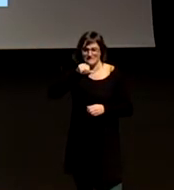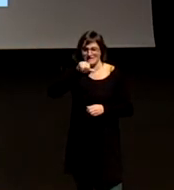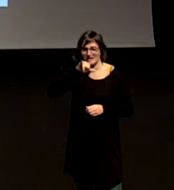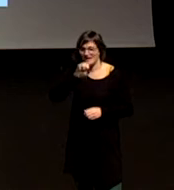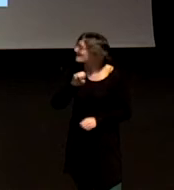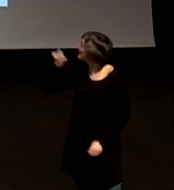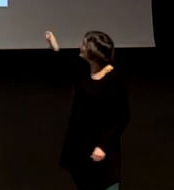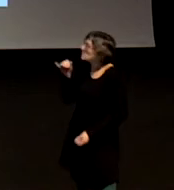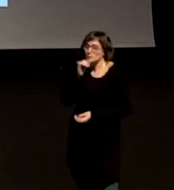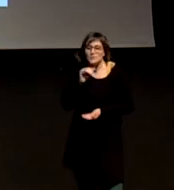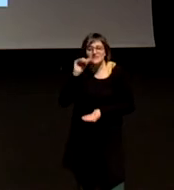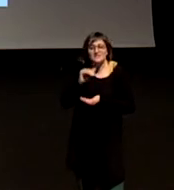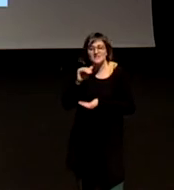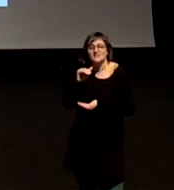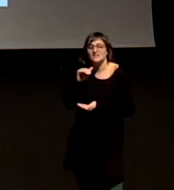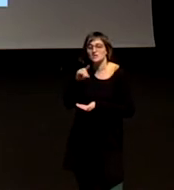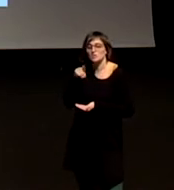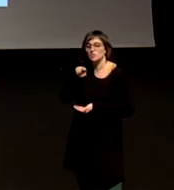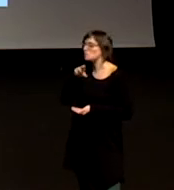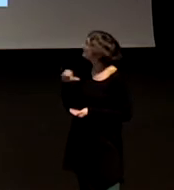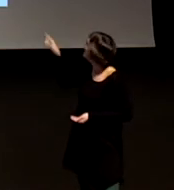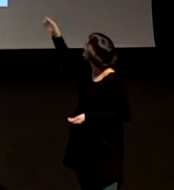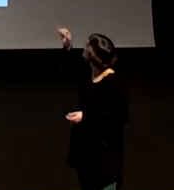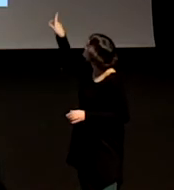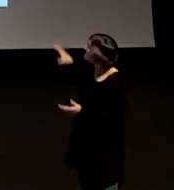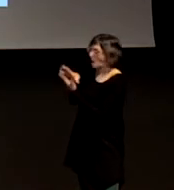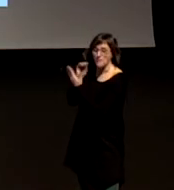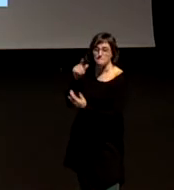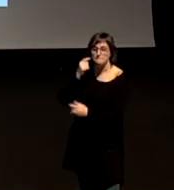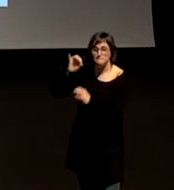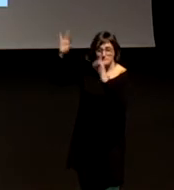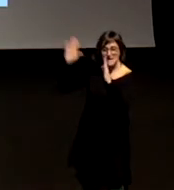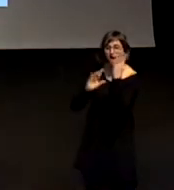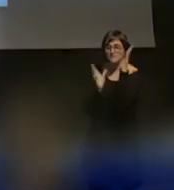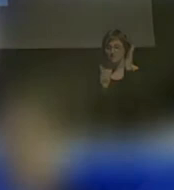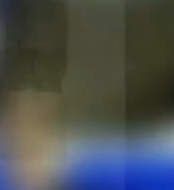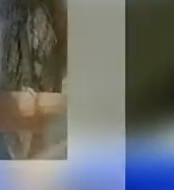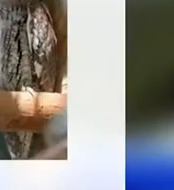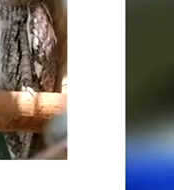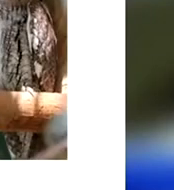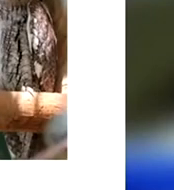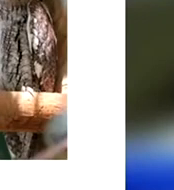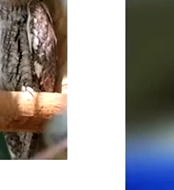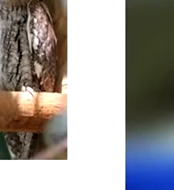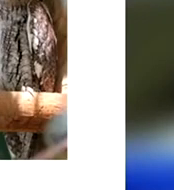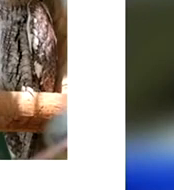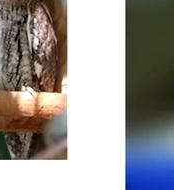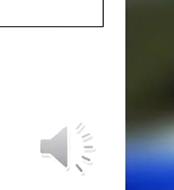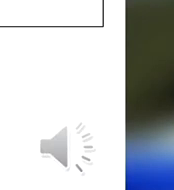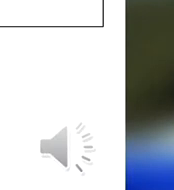du plumage mimétique du petit duc si vous le mettez devant une écorce d'arbre il disparaît totalement